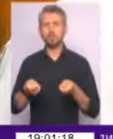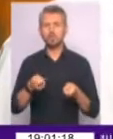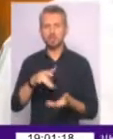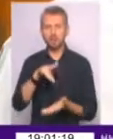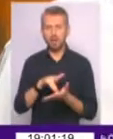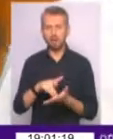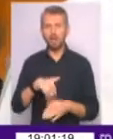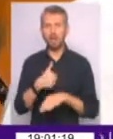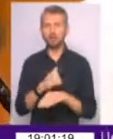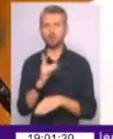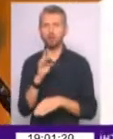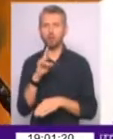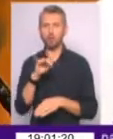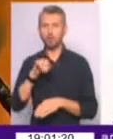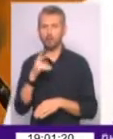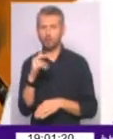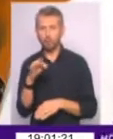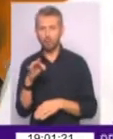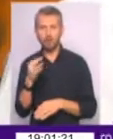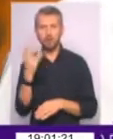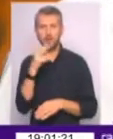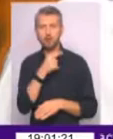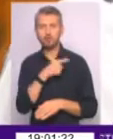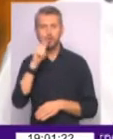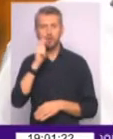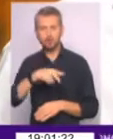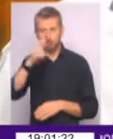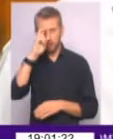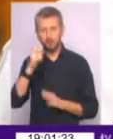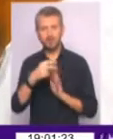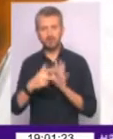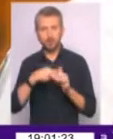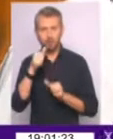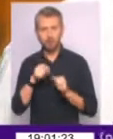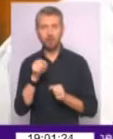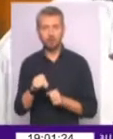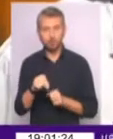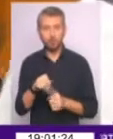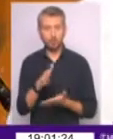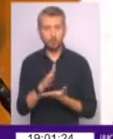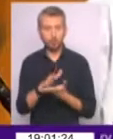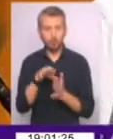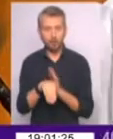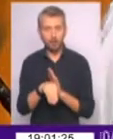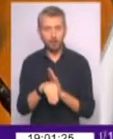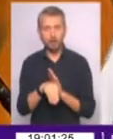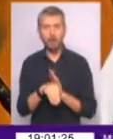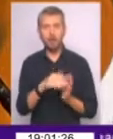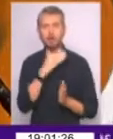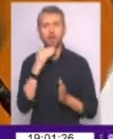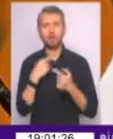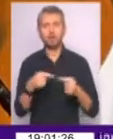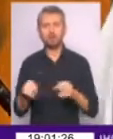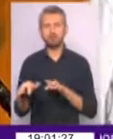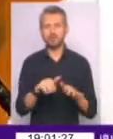гетьмана Скоропадського, коли були часи української держави у 18-му році. Він тут саме тут розташовувався. І багато інших